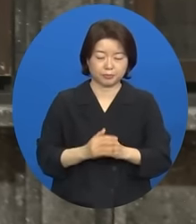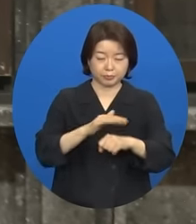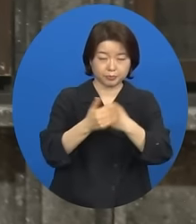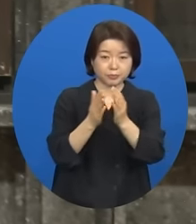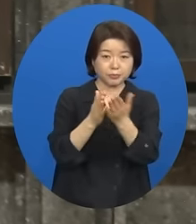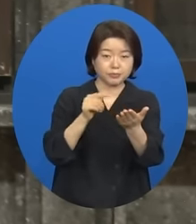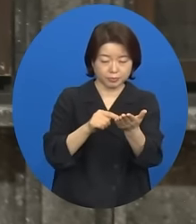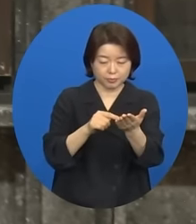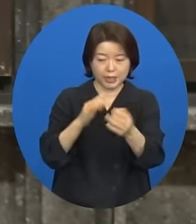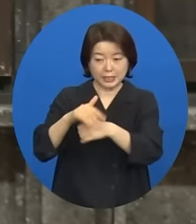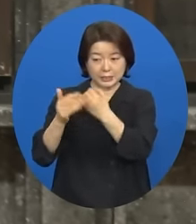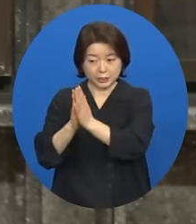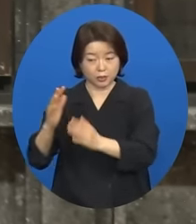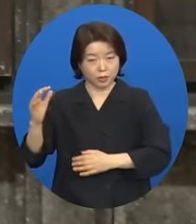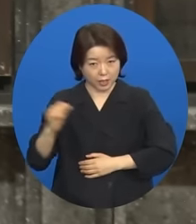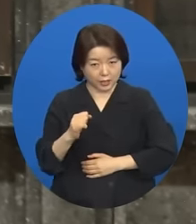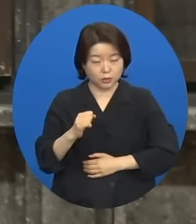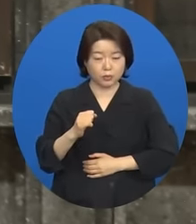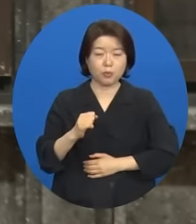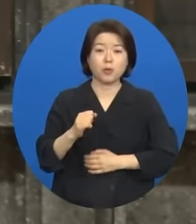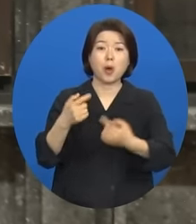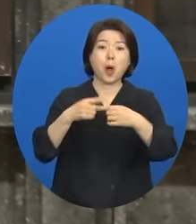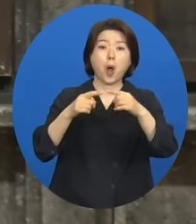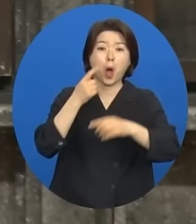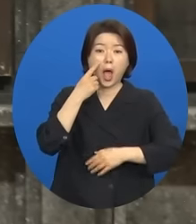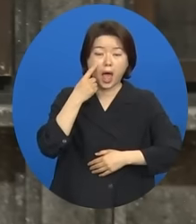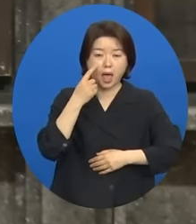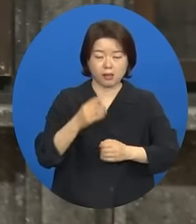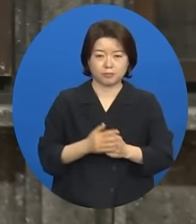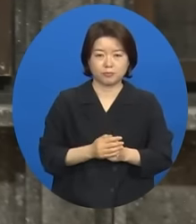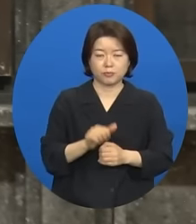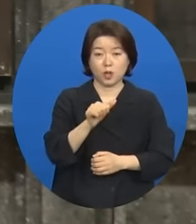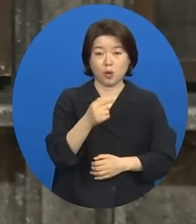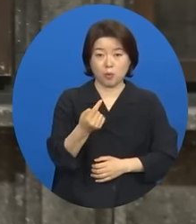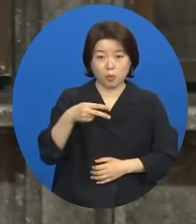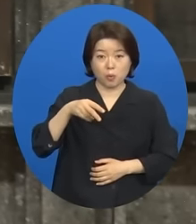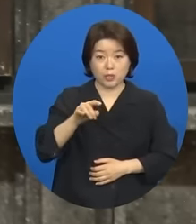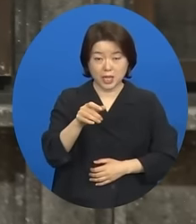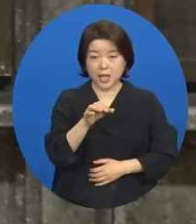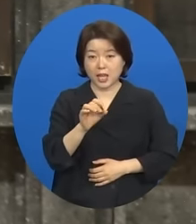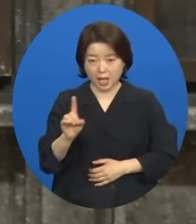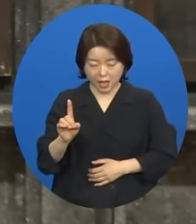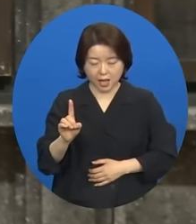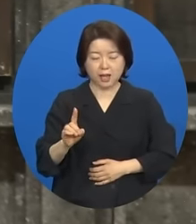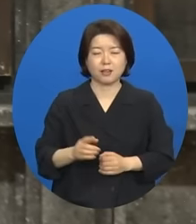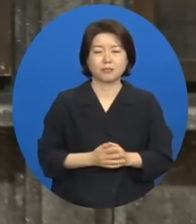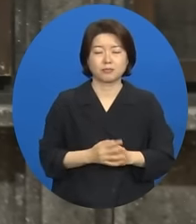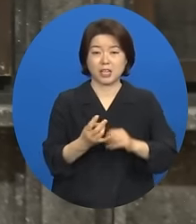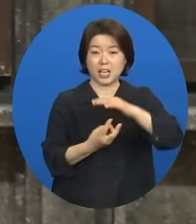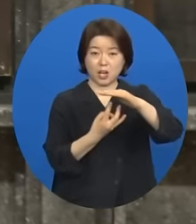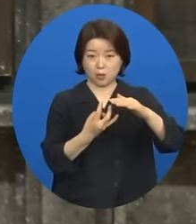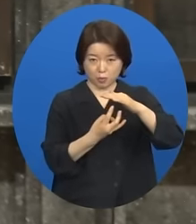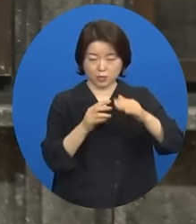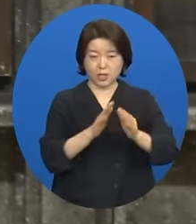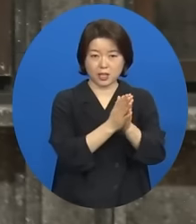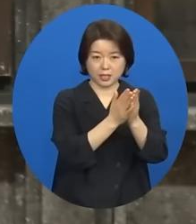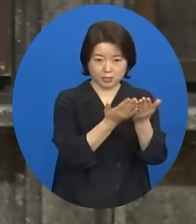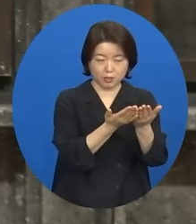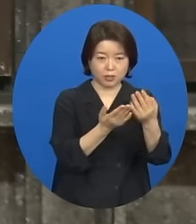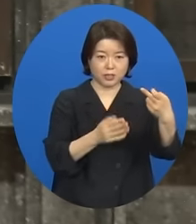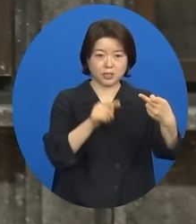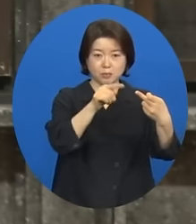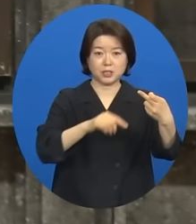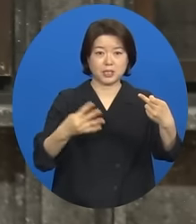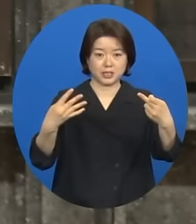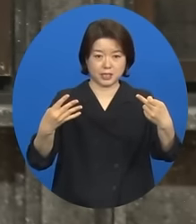해석하라는 성경 원칙이 있습니다. 해석 원칙이. 호세아 선지자가 이 본문을 이렇게 해석을 했어요. 호세아서 12장 4절